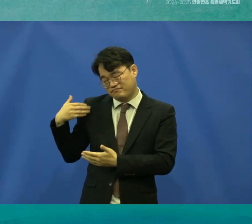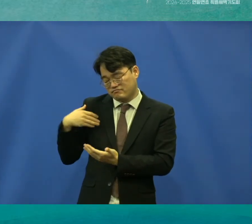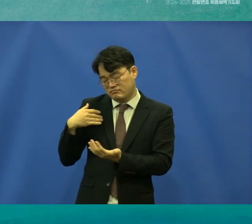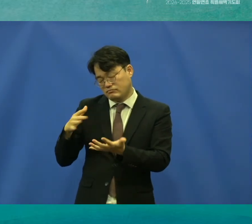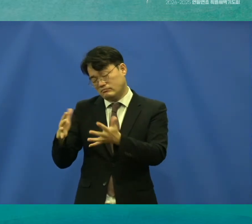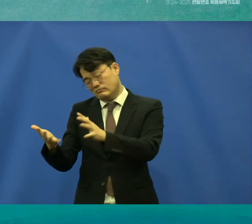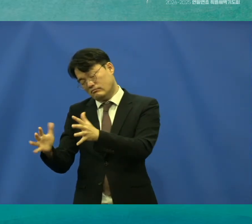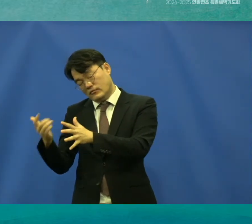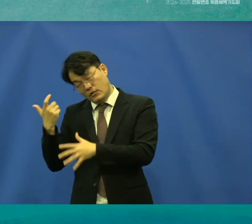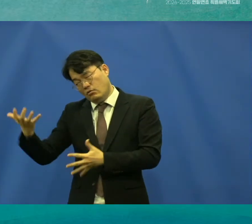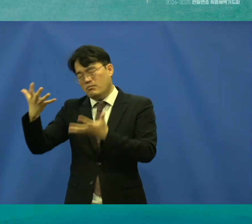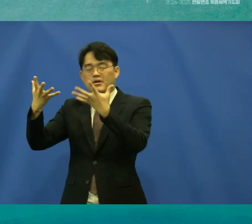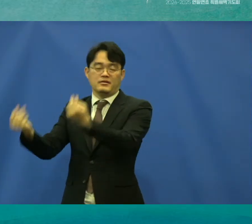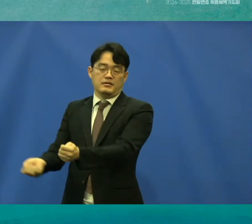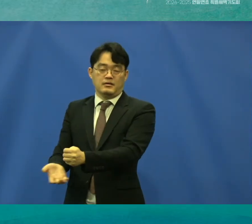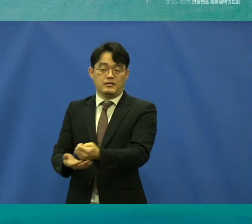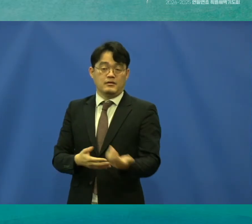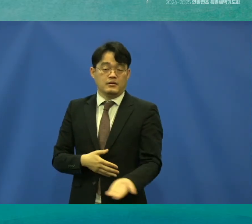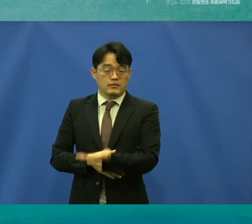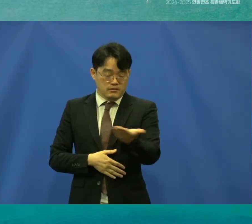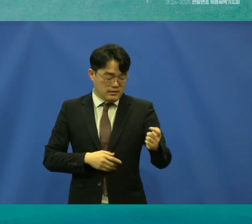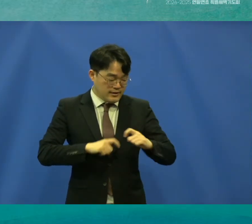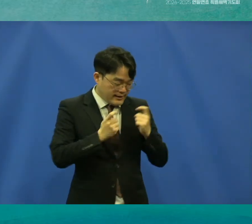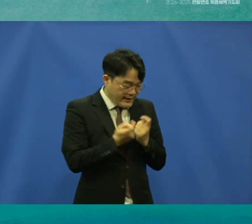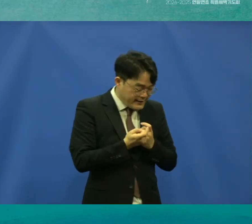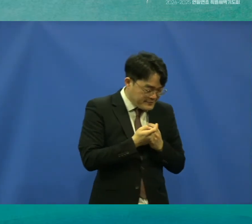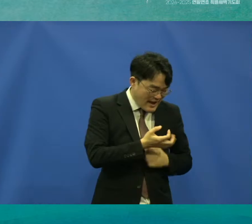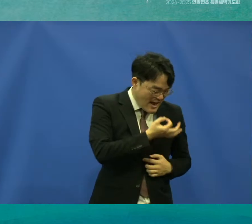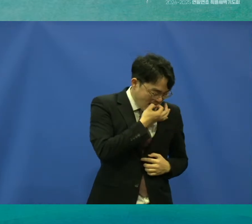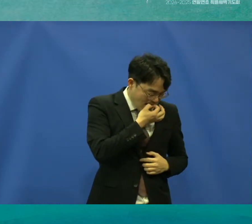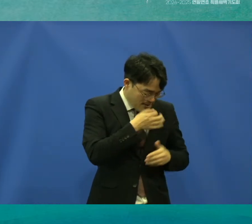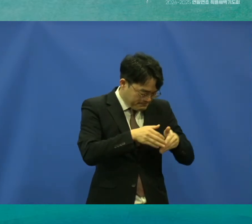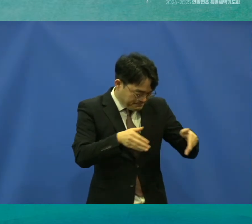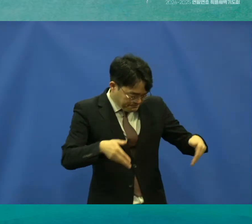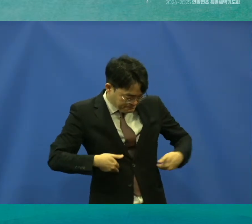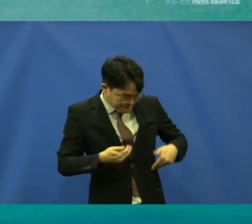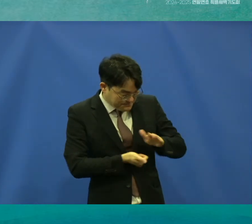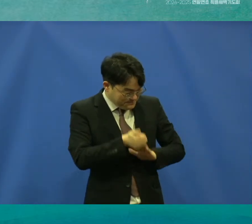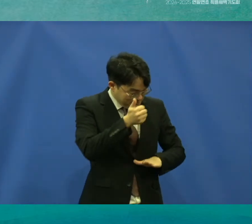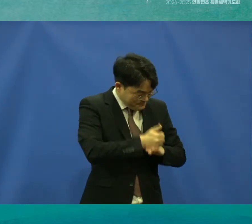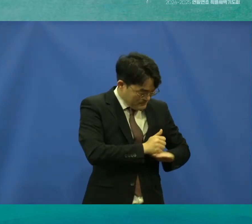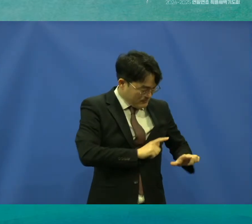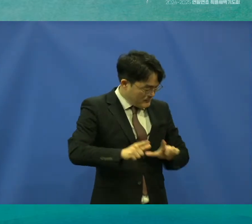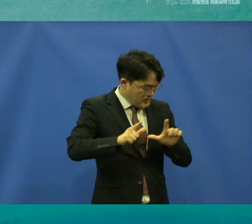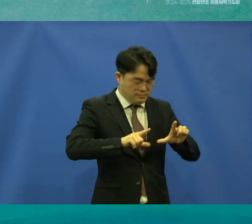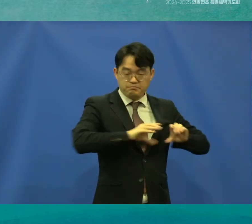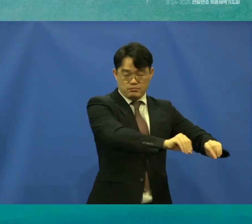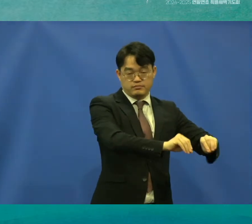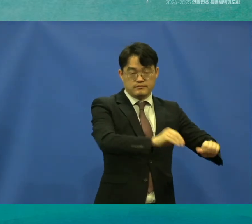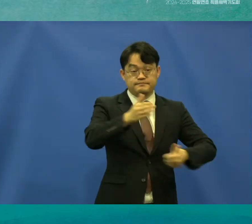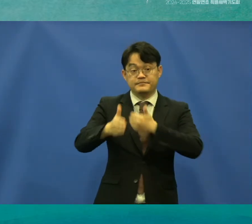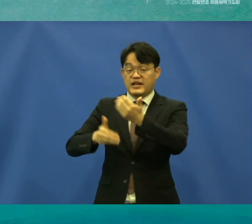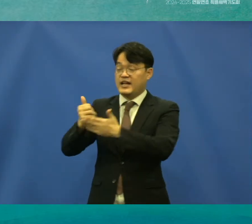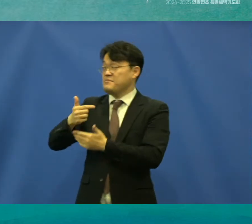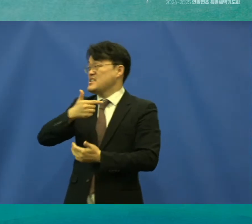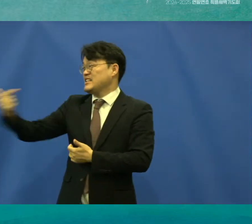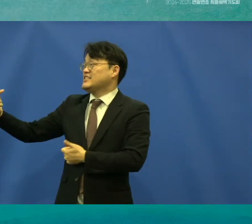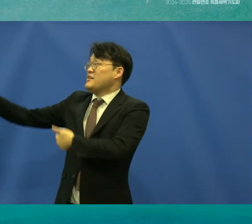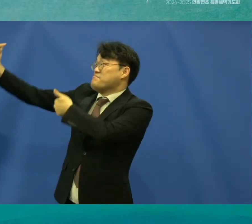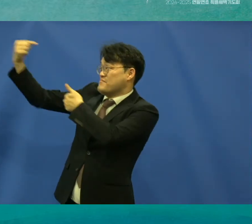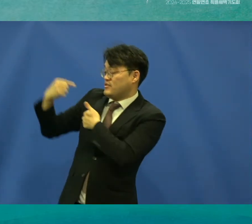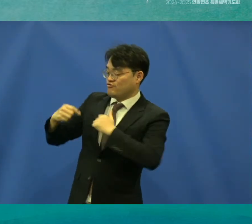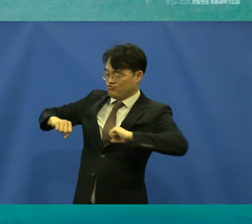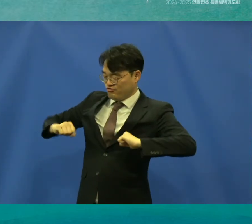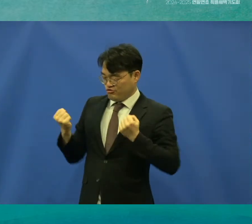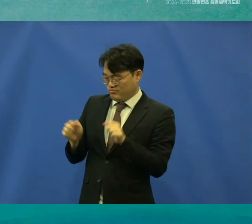합니다. 개인의 야망과 성공을 향해 달려가던 길을 멈추고 하나님의 지상의 대명령에 모두가 순종하는